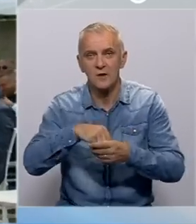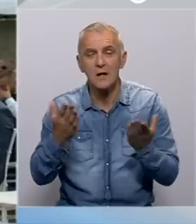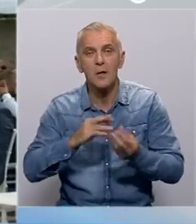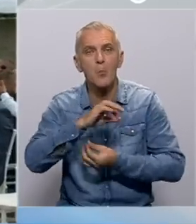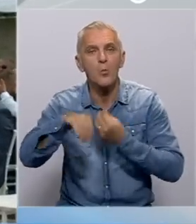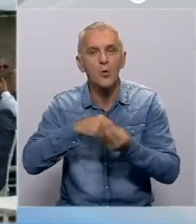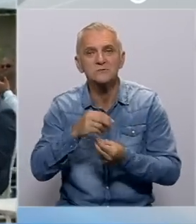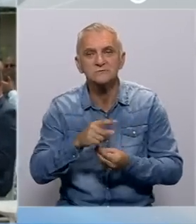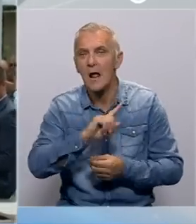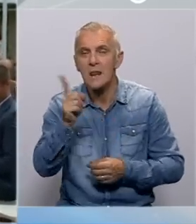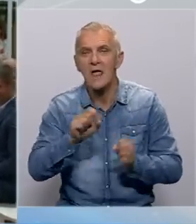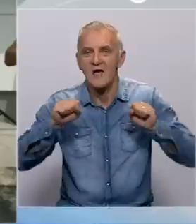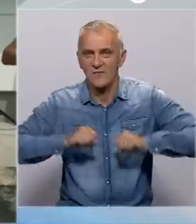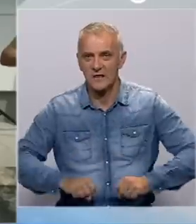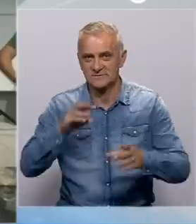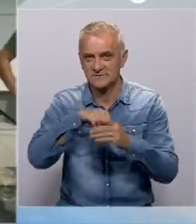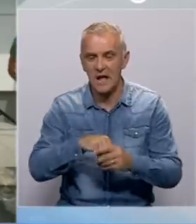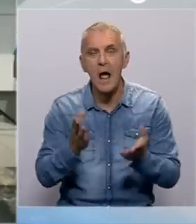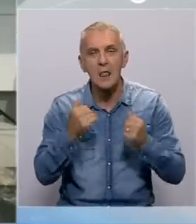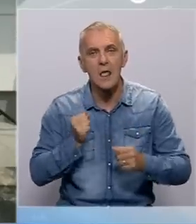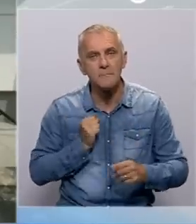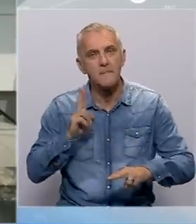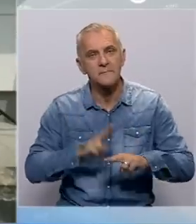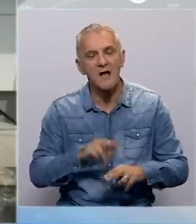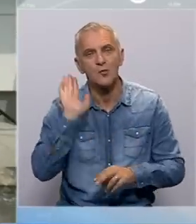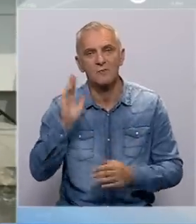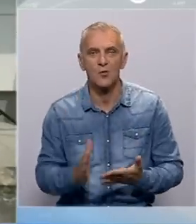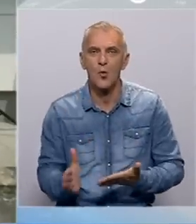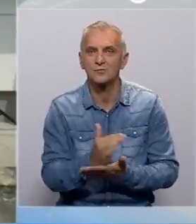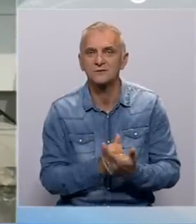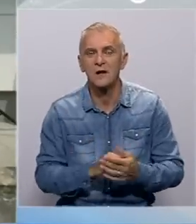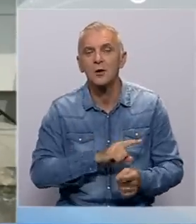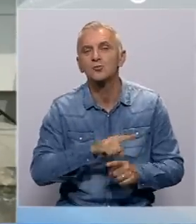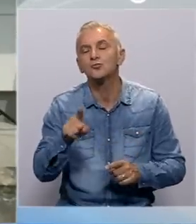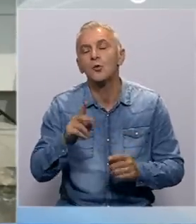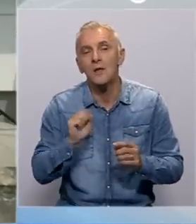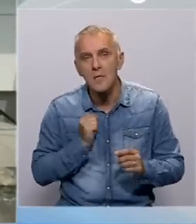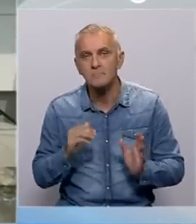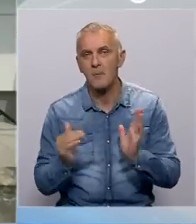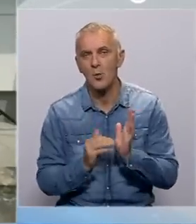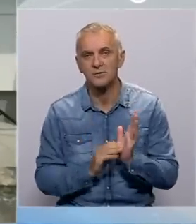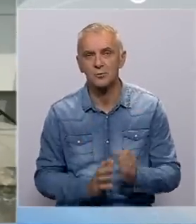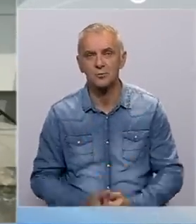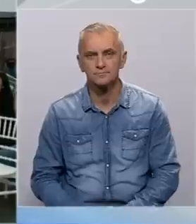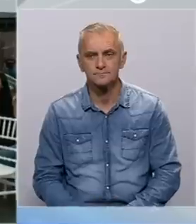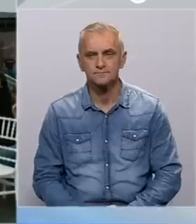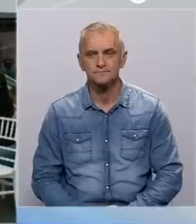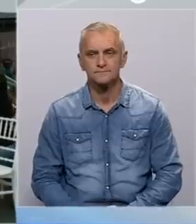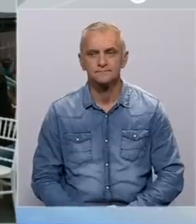stanovanja gdje porodice nisu vlasnici stanova, ali imaju pravo na njihovo korištenje sve dok imaju tu potrebu.